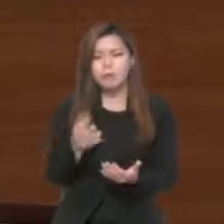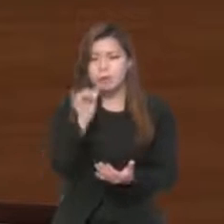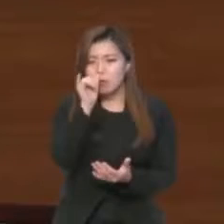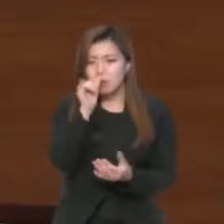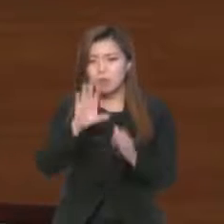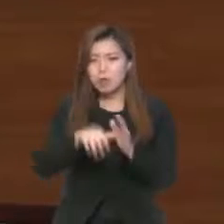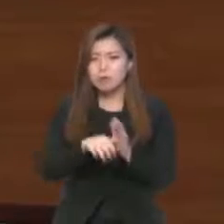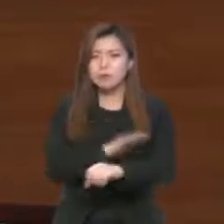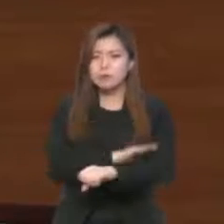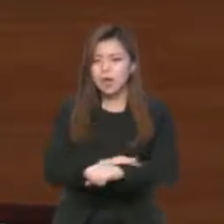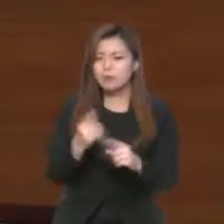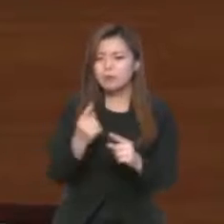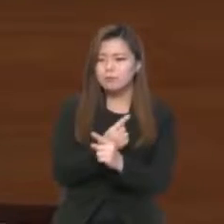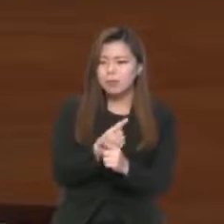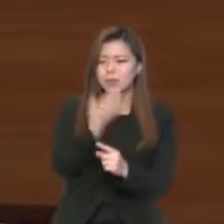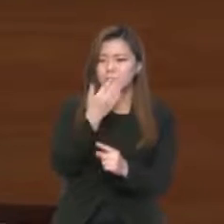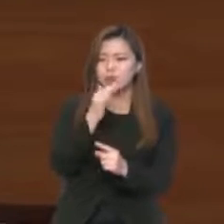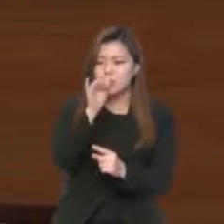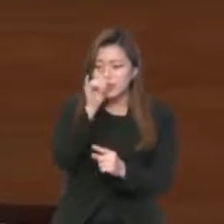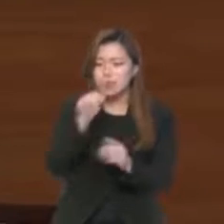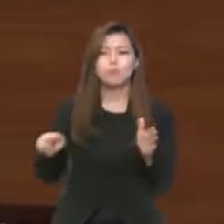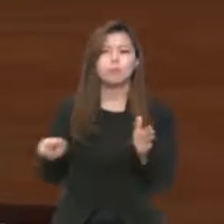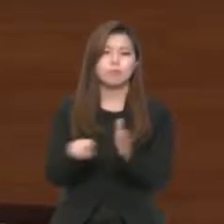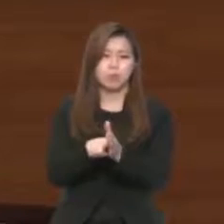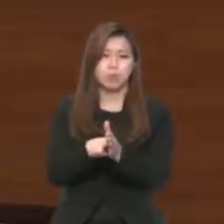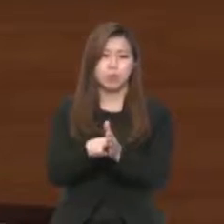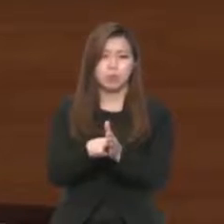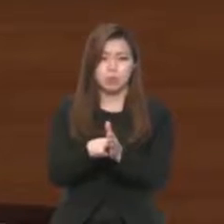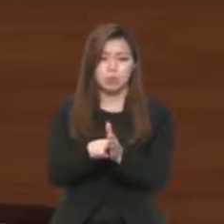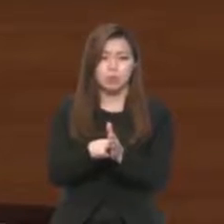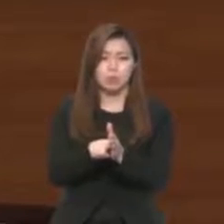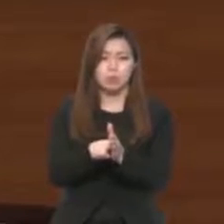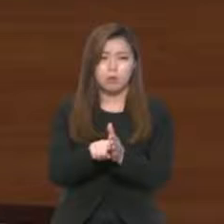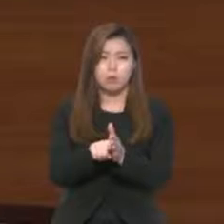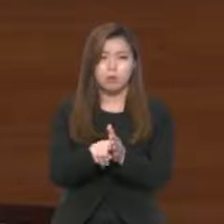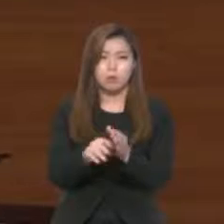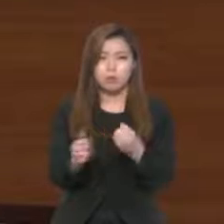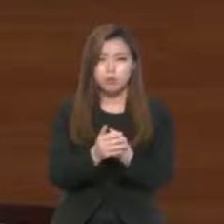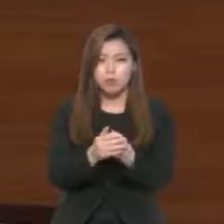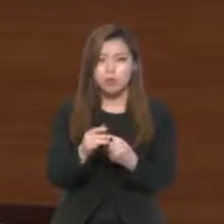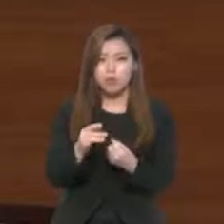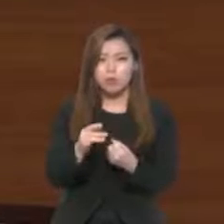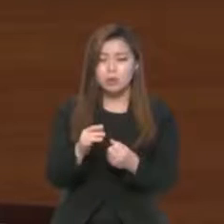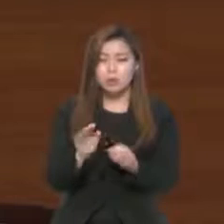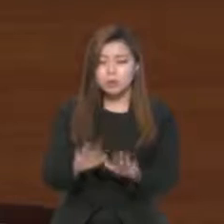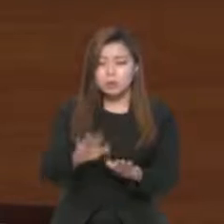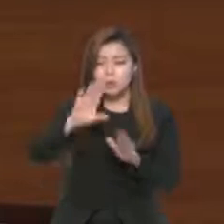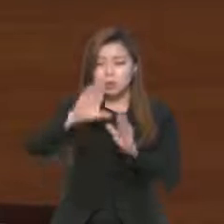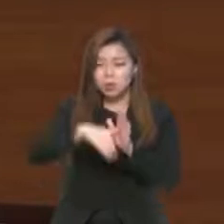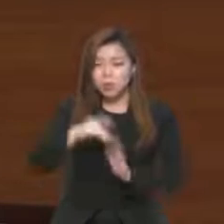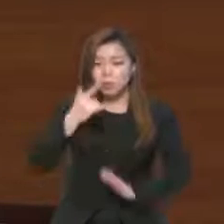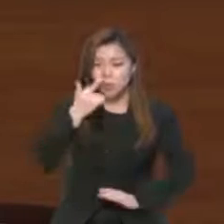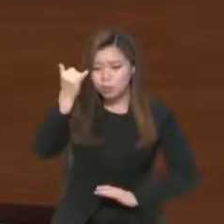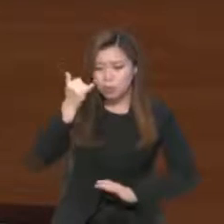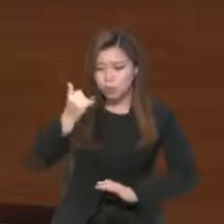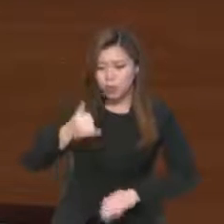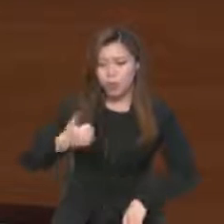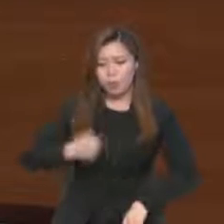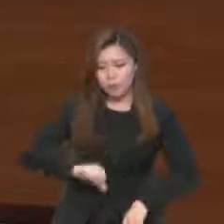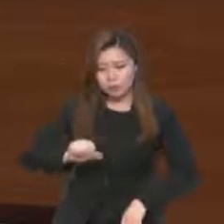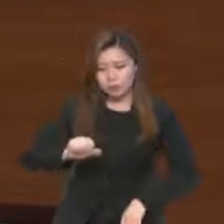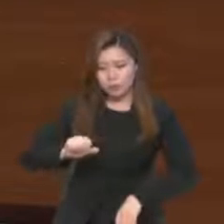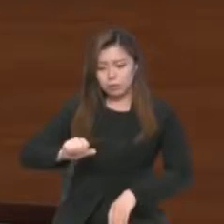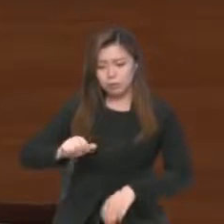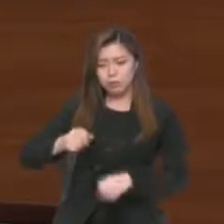바라고요. 믿고 대한민국의 엄마들이 군에 맡길 수 있는 그런 나라이다는 것이고 제 아들을